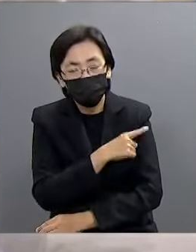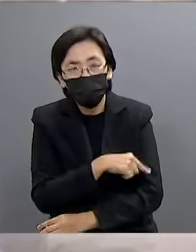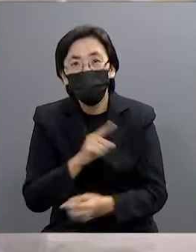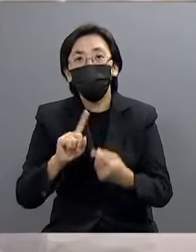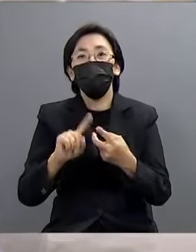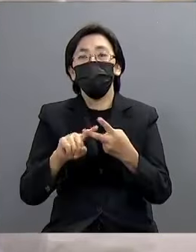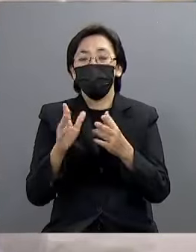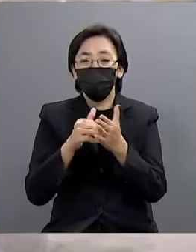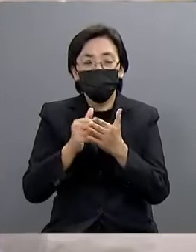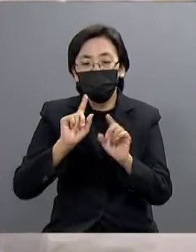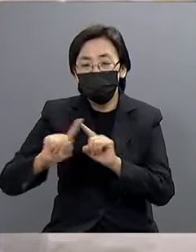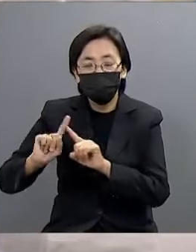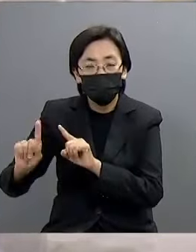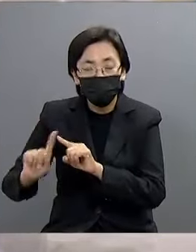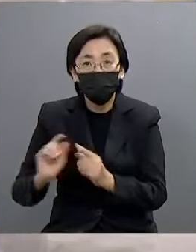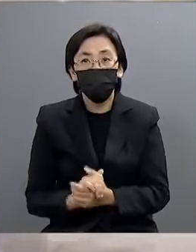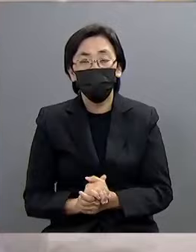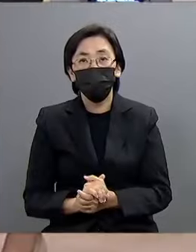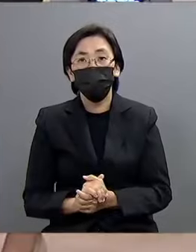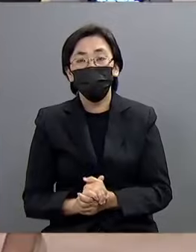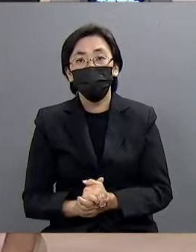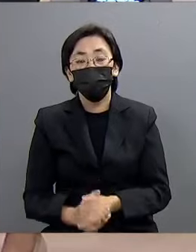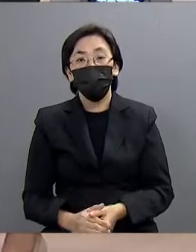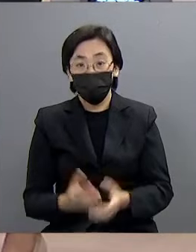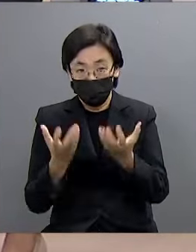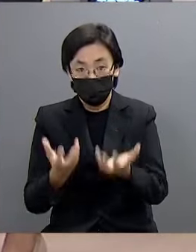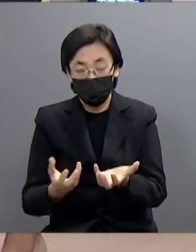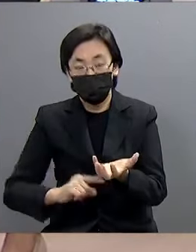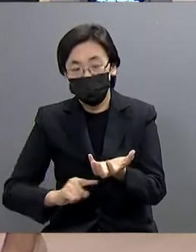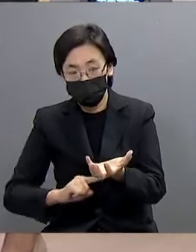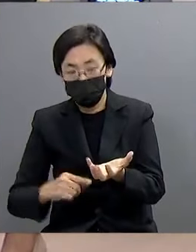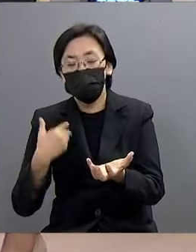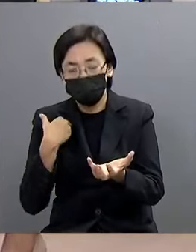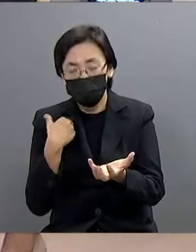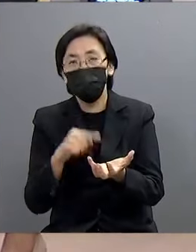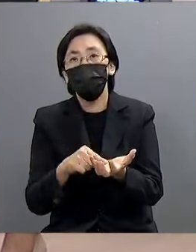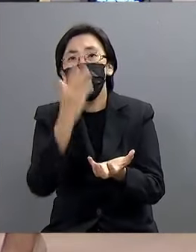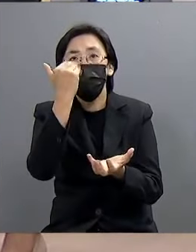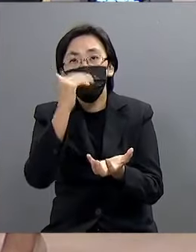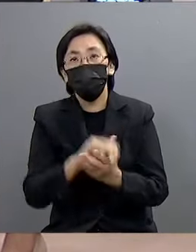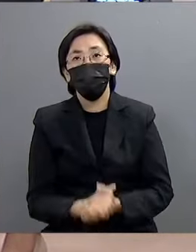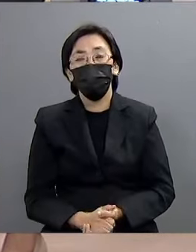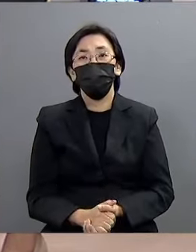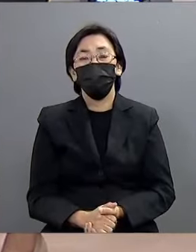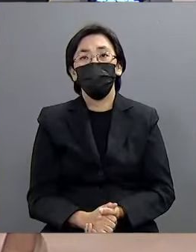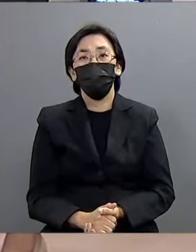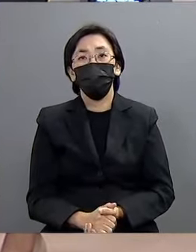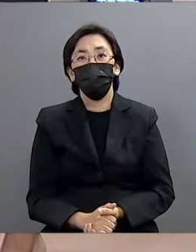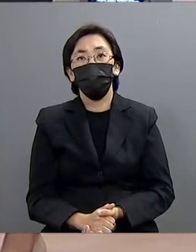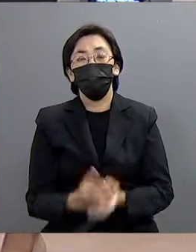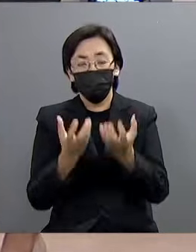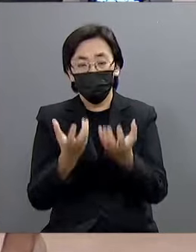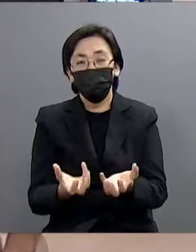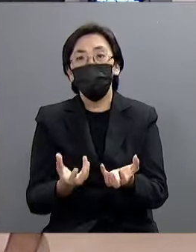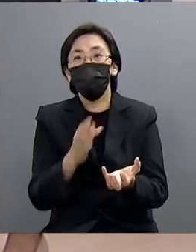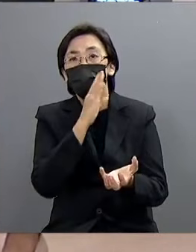ล้วเห็นนี่ต้องมีต้องช่างด้วย ที่ ค ุณ ใช่ใช่ค่ะต้องตวงเพราะว่ามันน้ำหนักอย่างเงี้ยพอเรากะขนาด